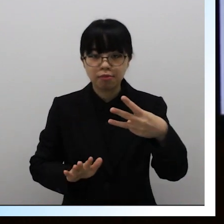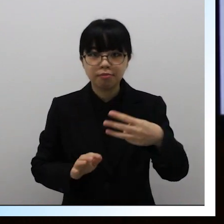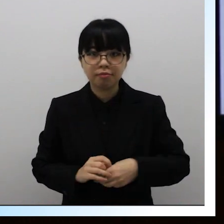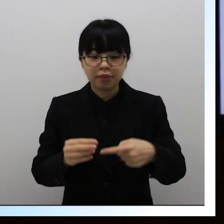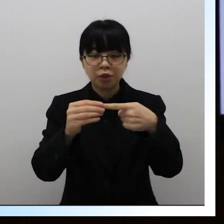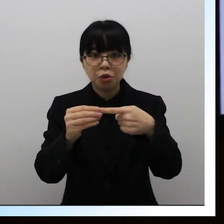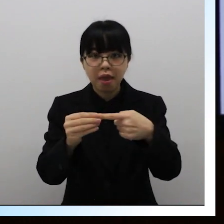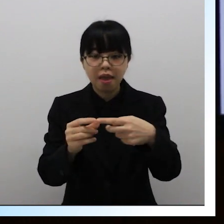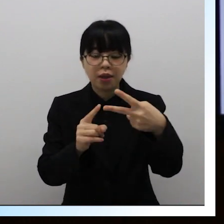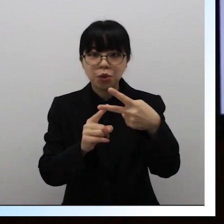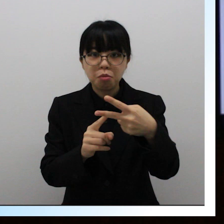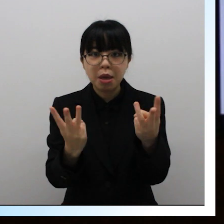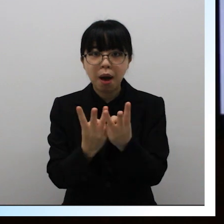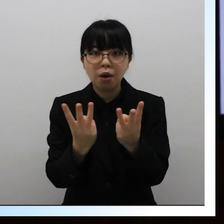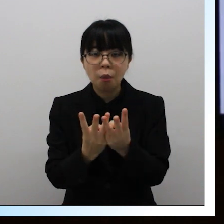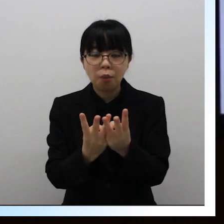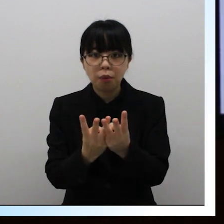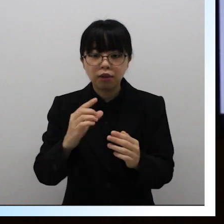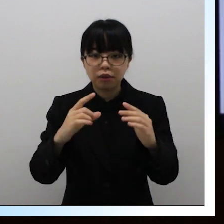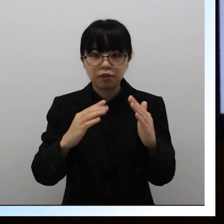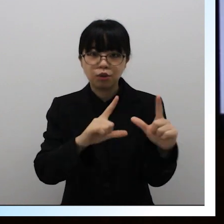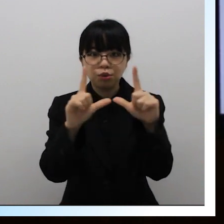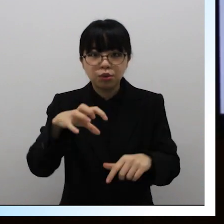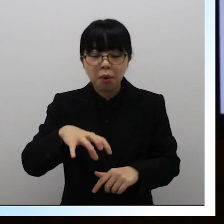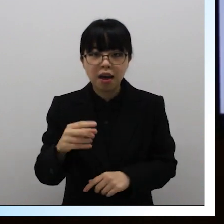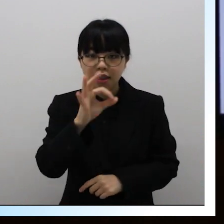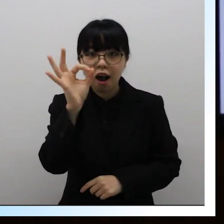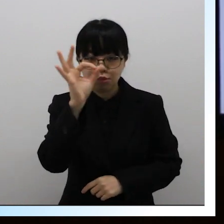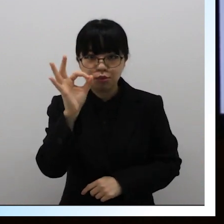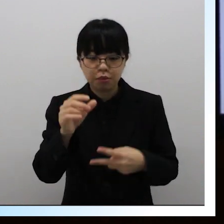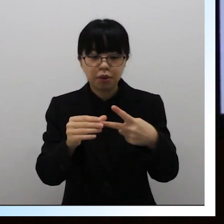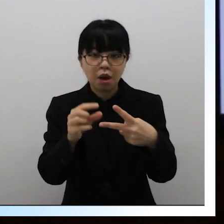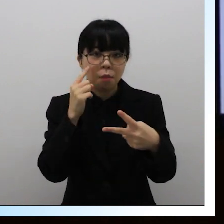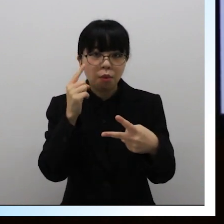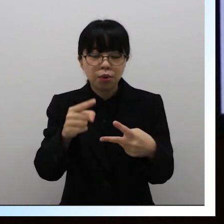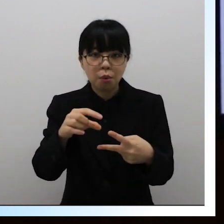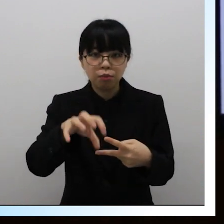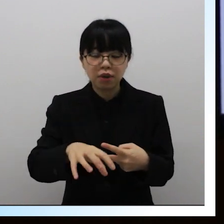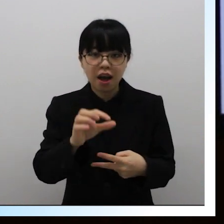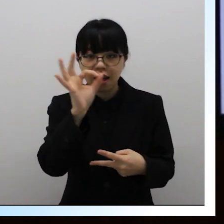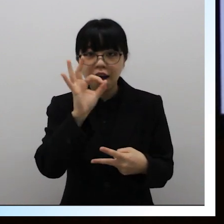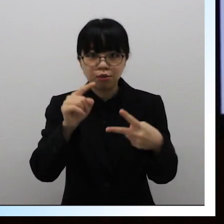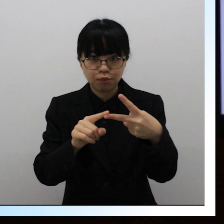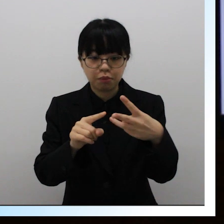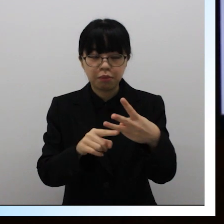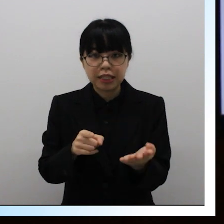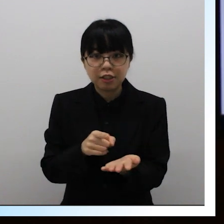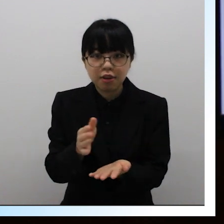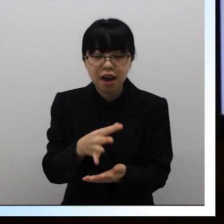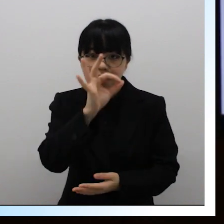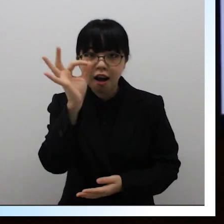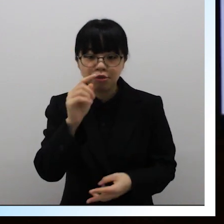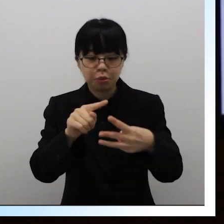標物から探す、地図から探すの3通りがあります。今回は地図から探すを